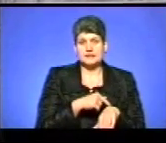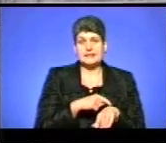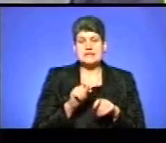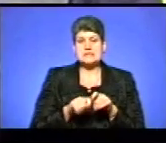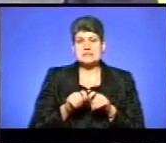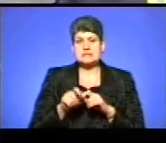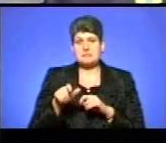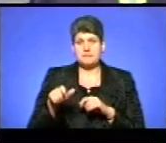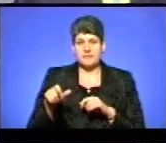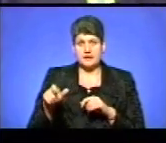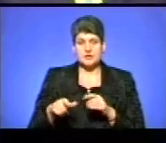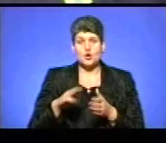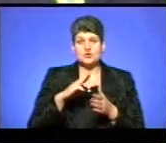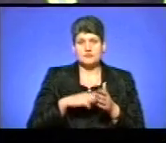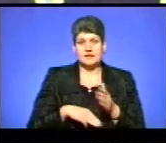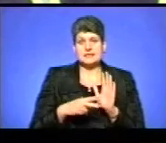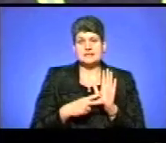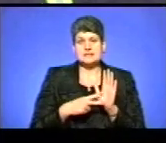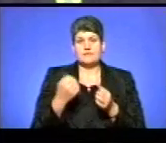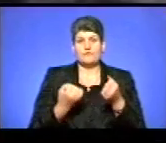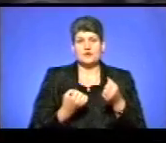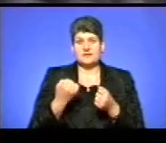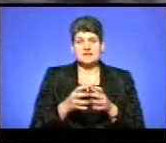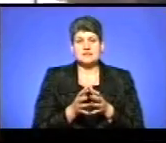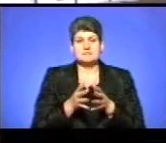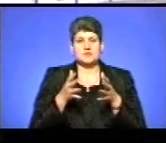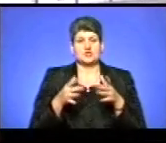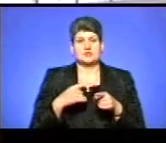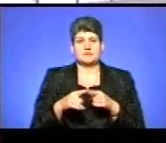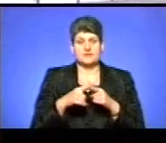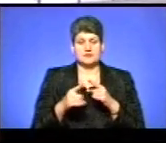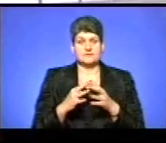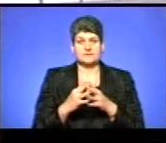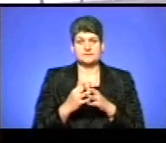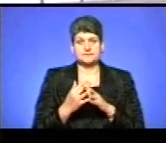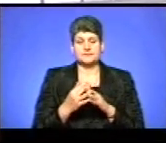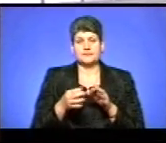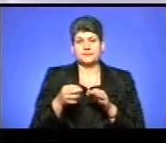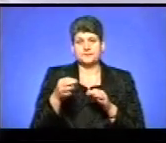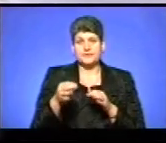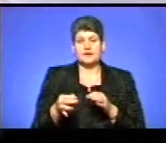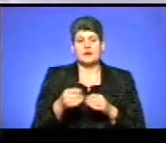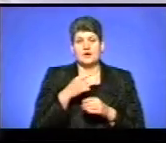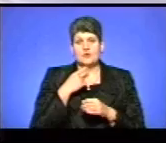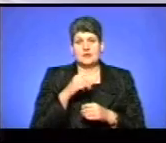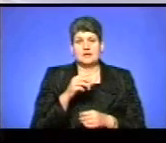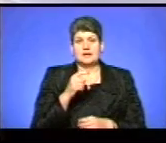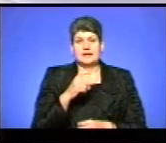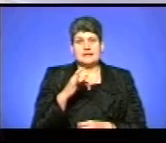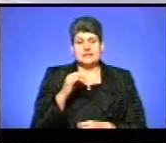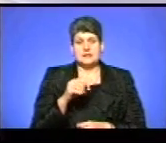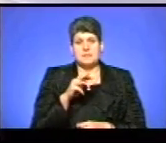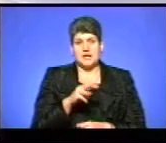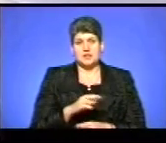інспектори патрульної поліції штрафували 7 водіїв за перевищення швидкості у населеному пункті, каже капрал поліції Христина Михайлишин.